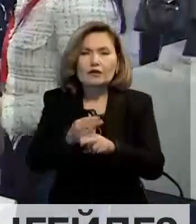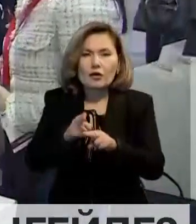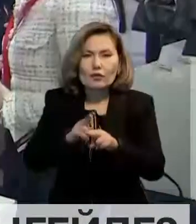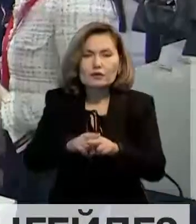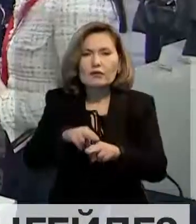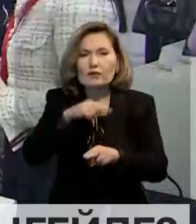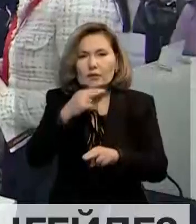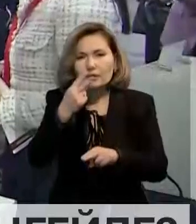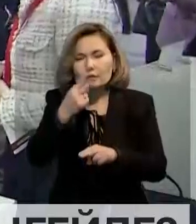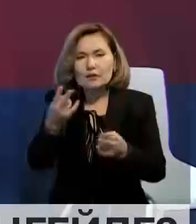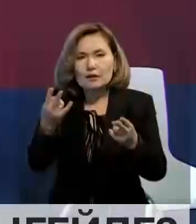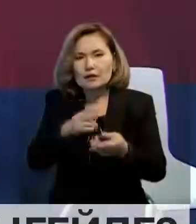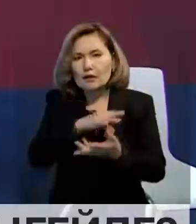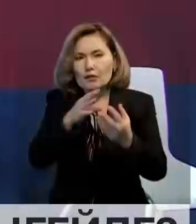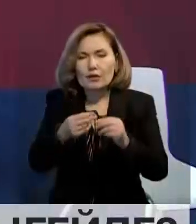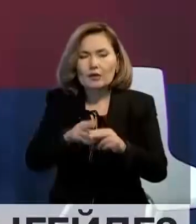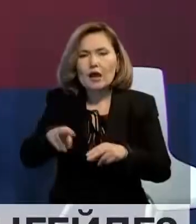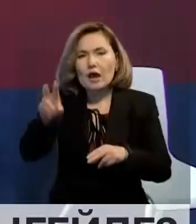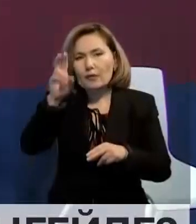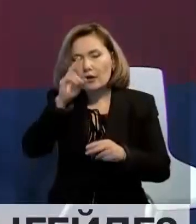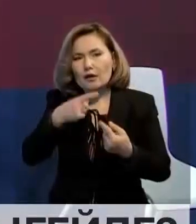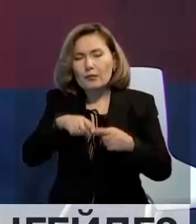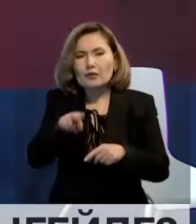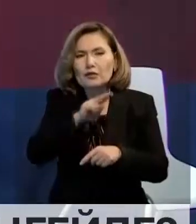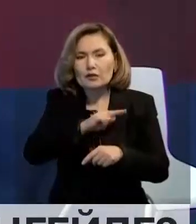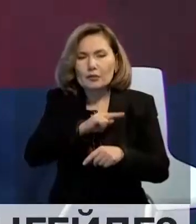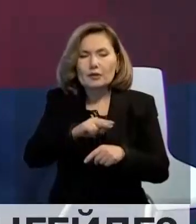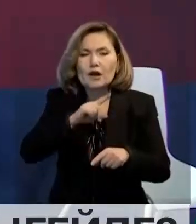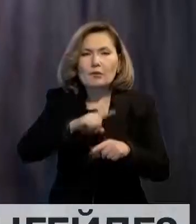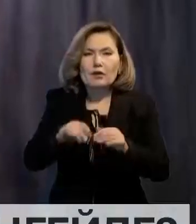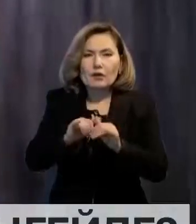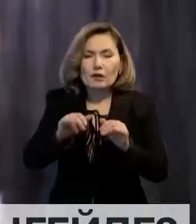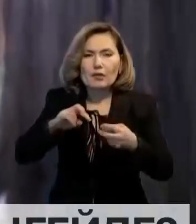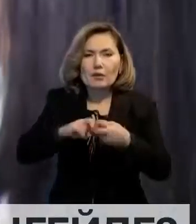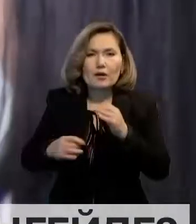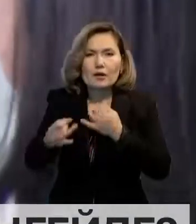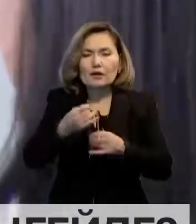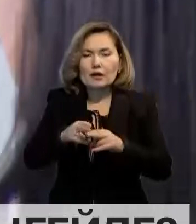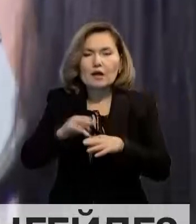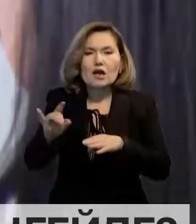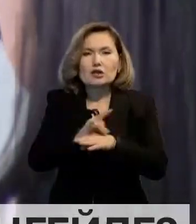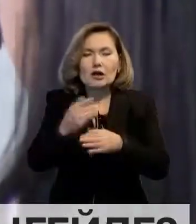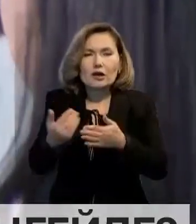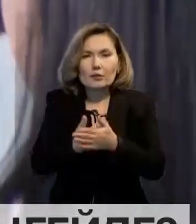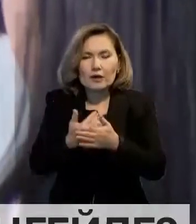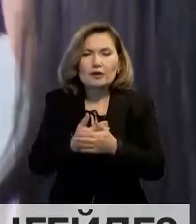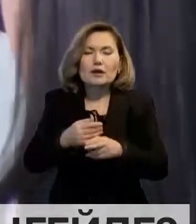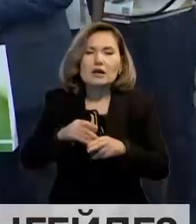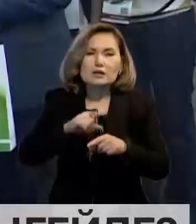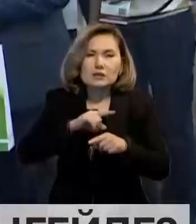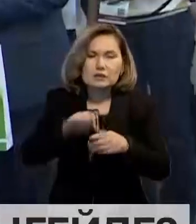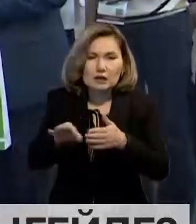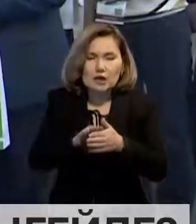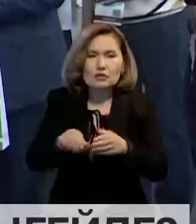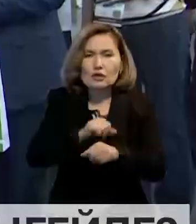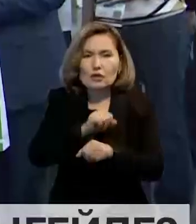Медиа мамандар мұны да жақсы біледі. Сол үшін мемлекеттік органдардың жұмысын жеделдету мәселесін көтерді. Яғни, жалған ақпарат шыққан бойда оны